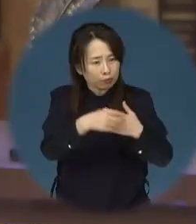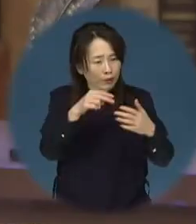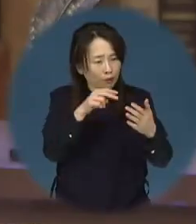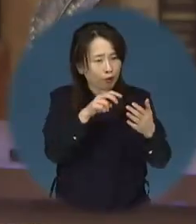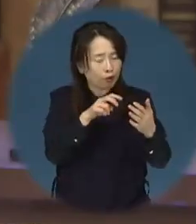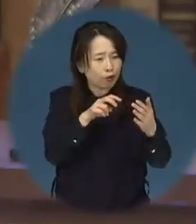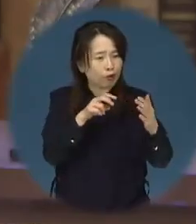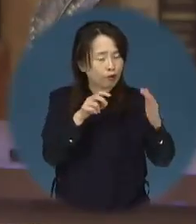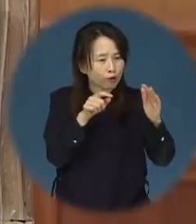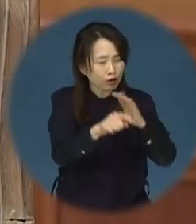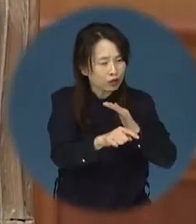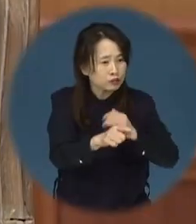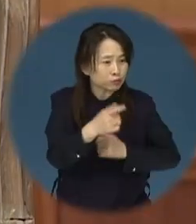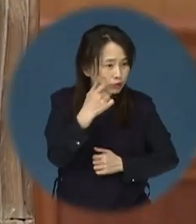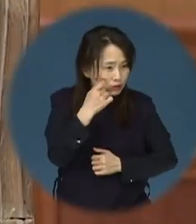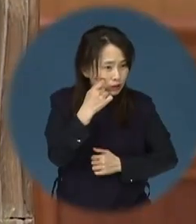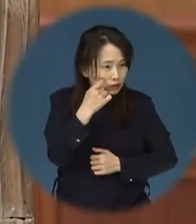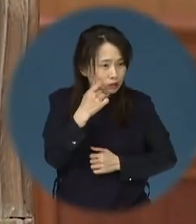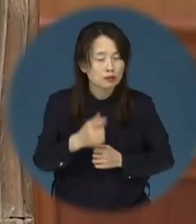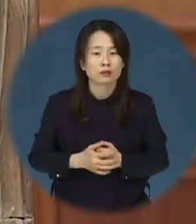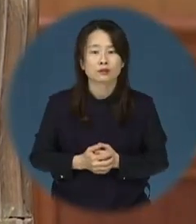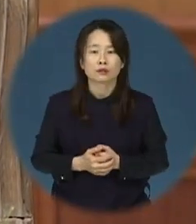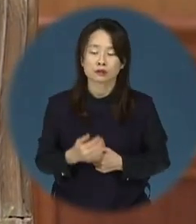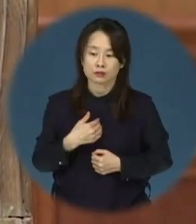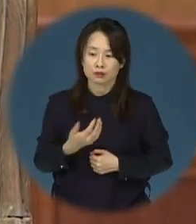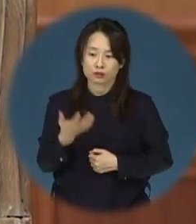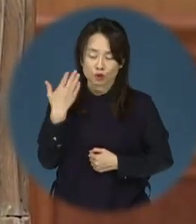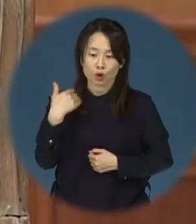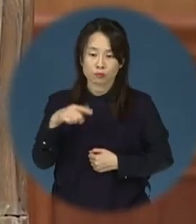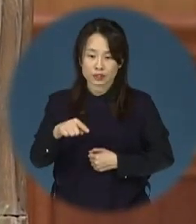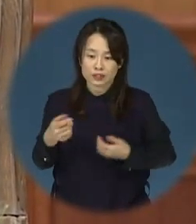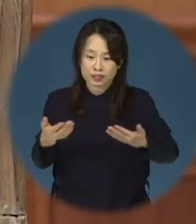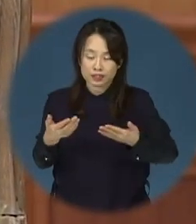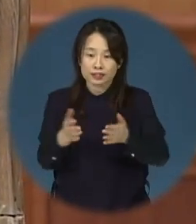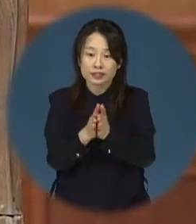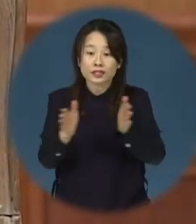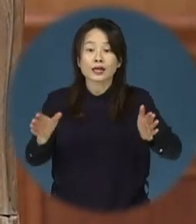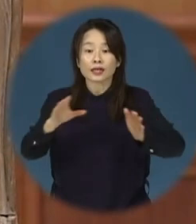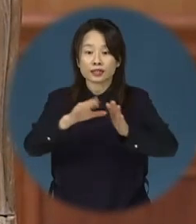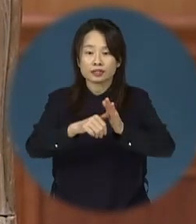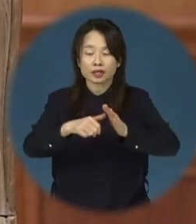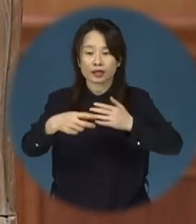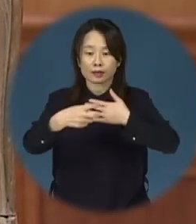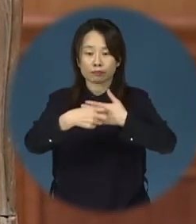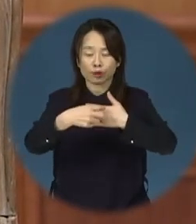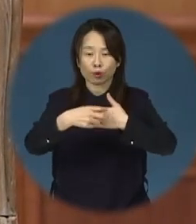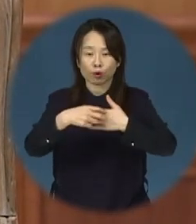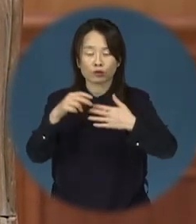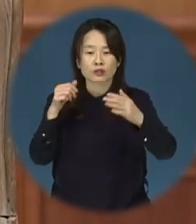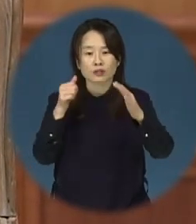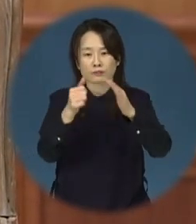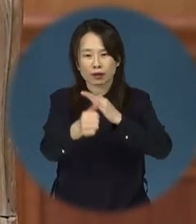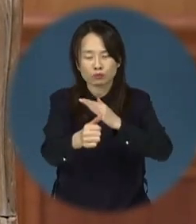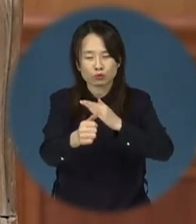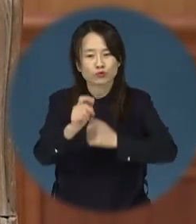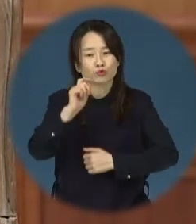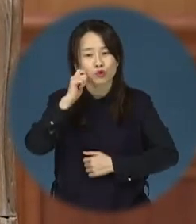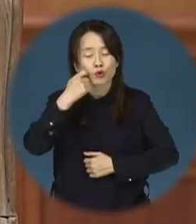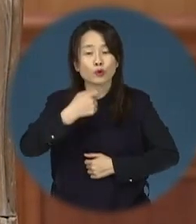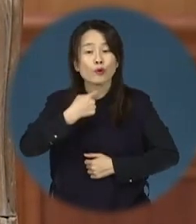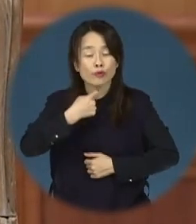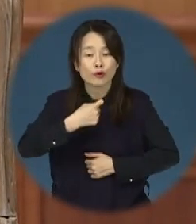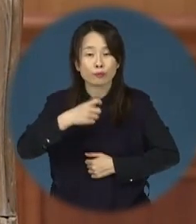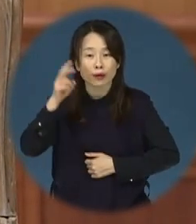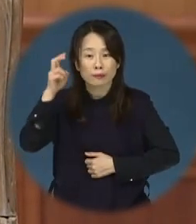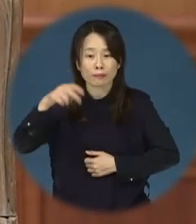찾거나 그러지도 않잖아요. 예, 옛날에는 제가 처음 이 일을 시작할 때는 병원에 가기가 좀 힘들었던 그런